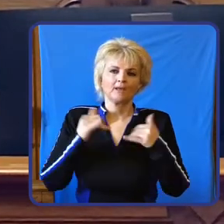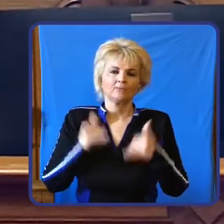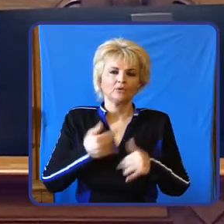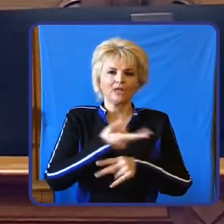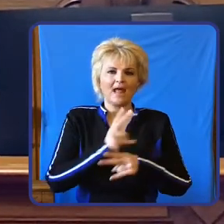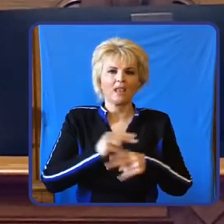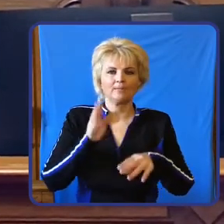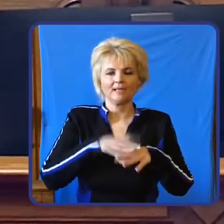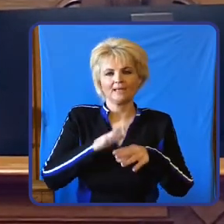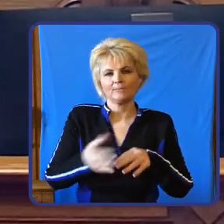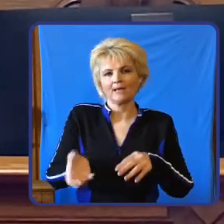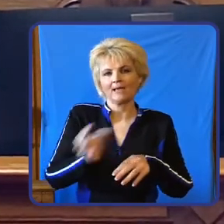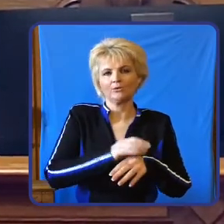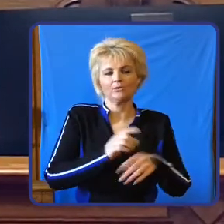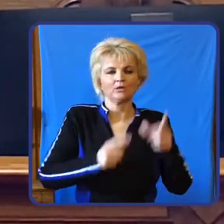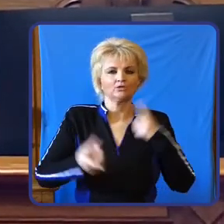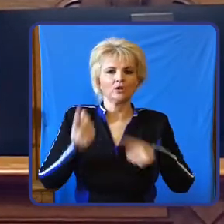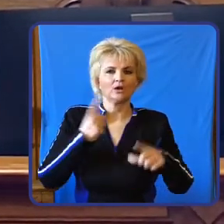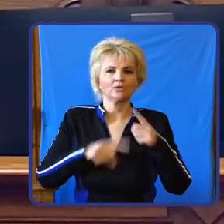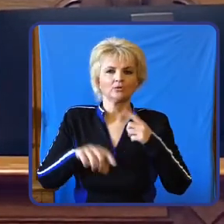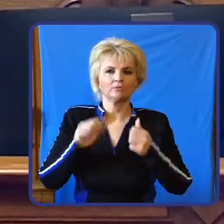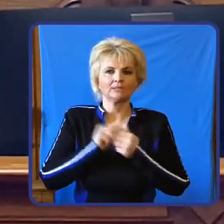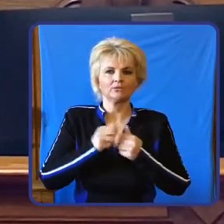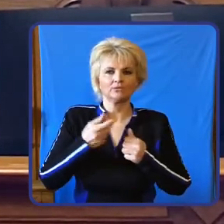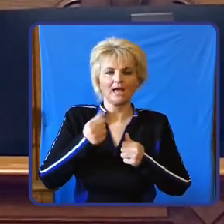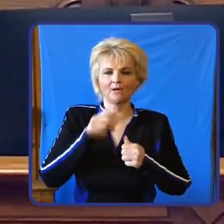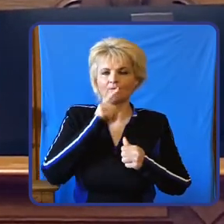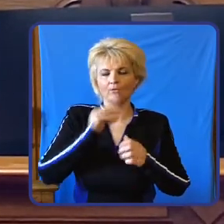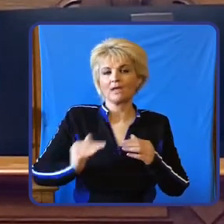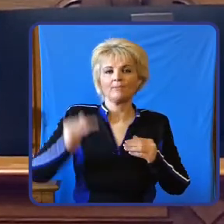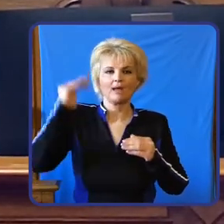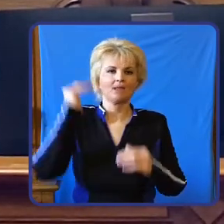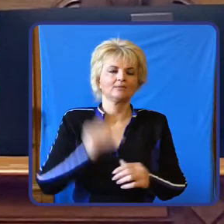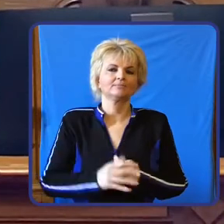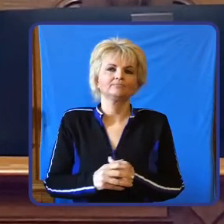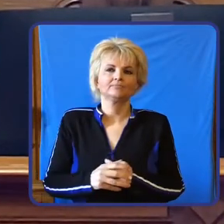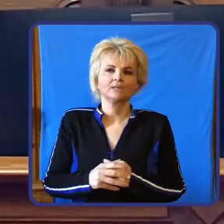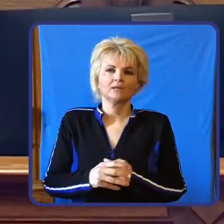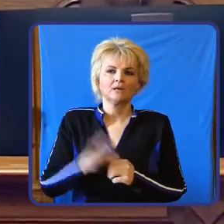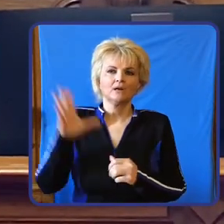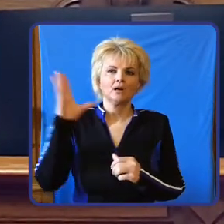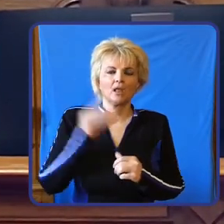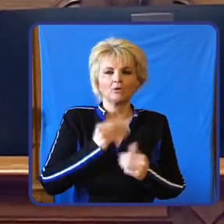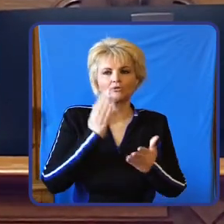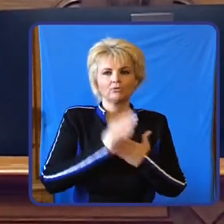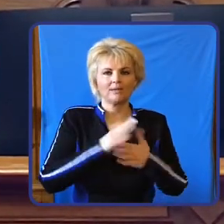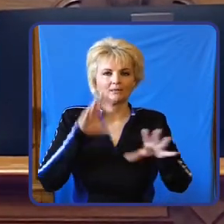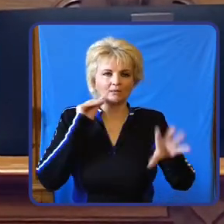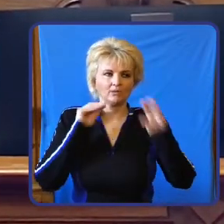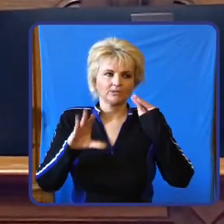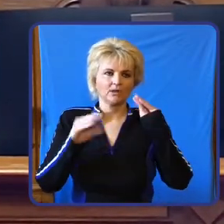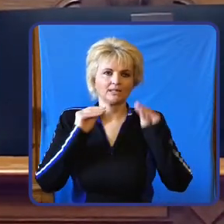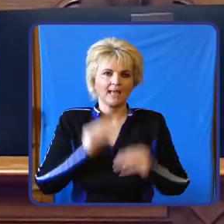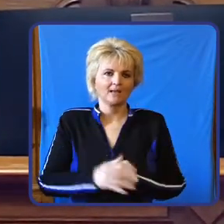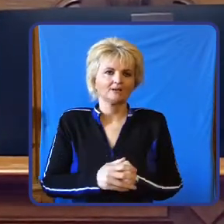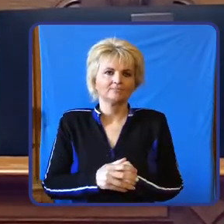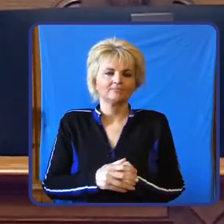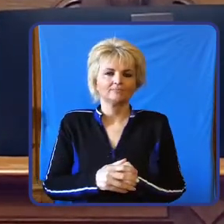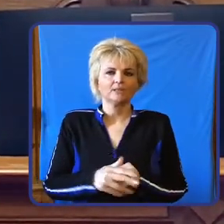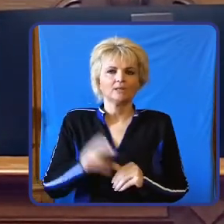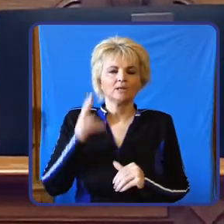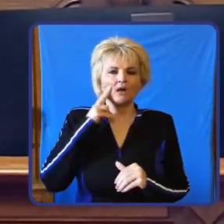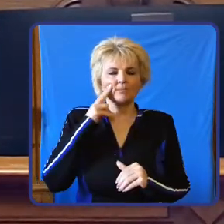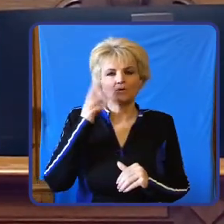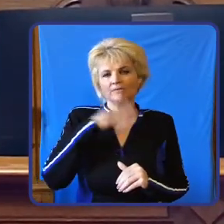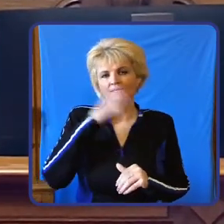állami kézbe került, sajnos el tudom képzelni, hogy az árakat jelentősen meg fogja emelni, a lakosok már tapasztalták is. Jó, tehát, hogy amikor